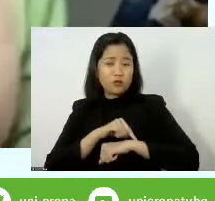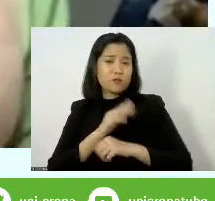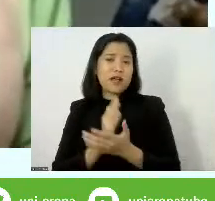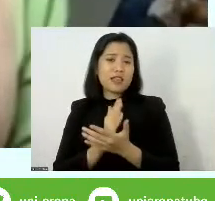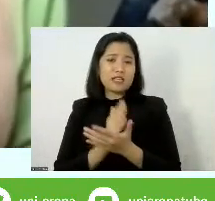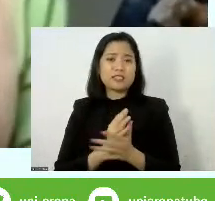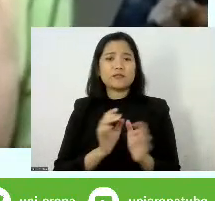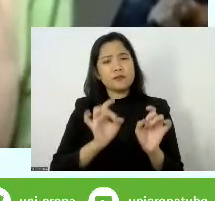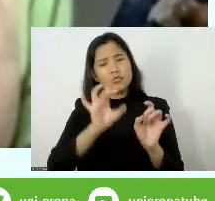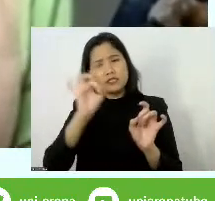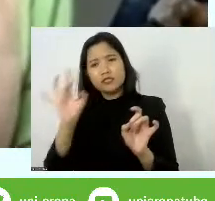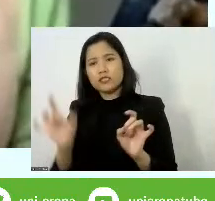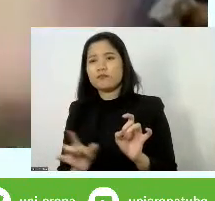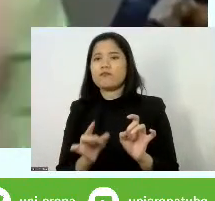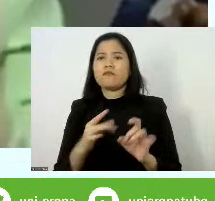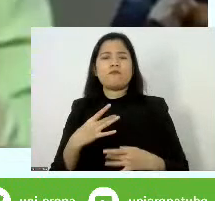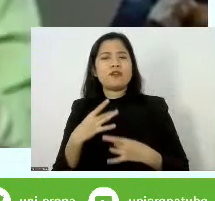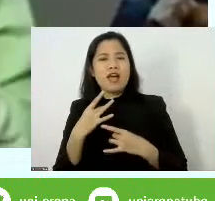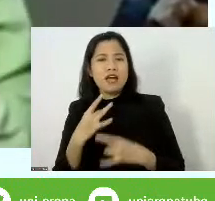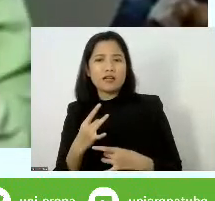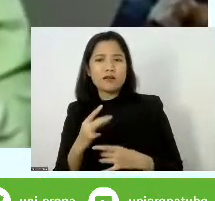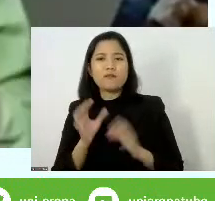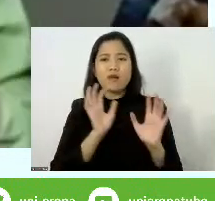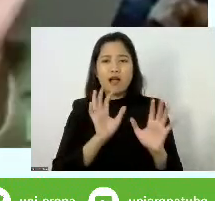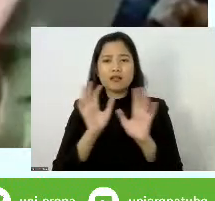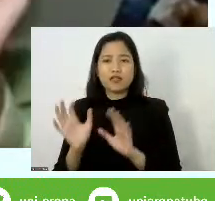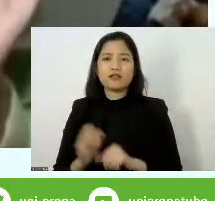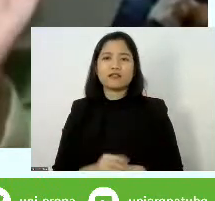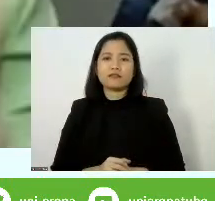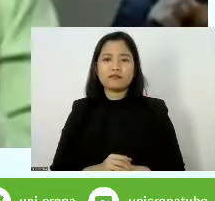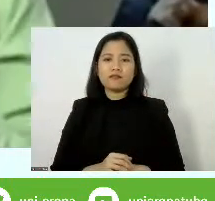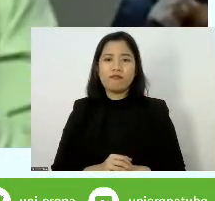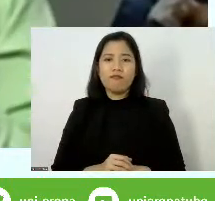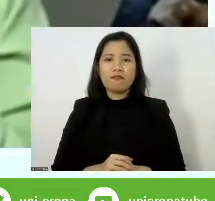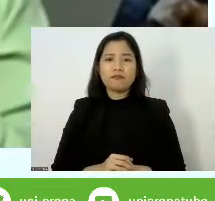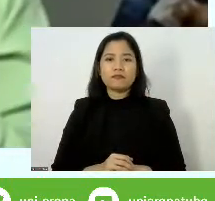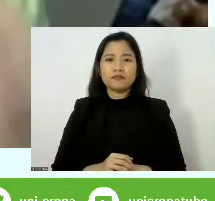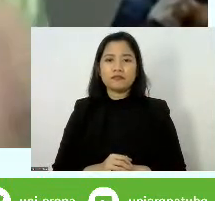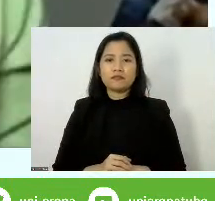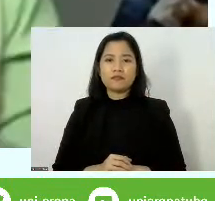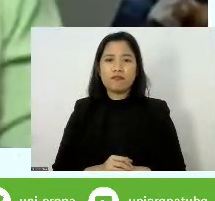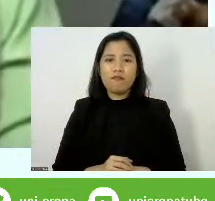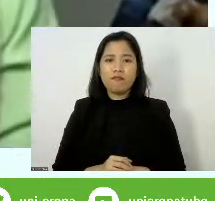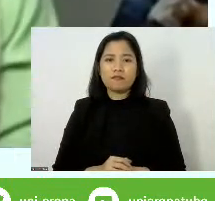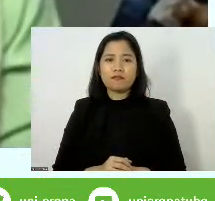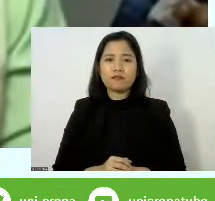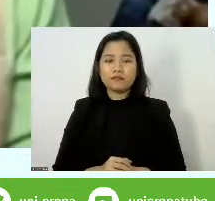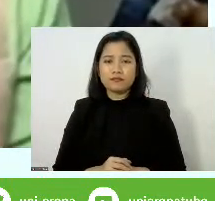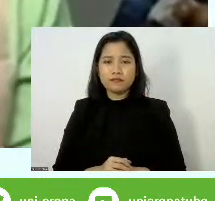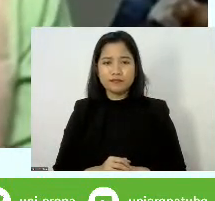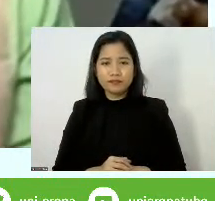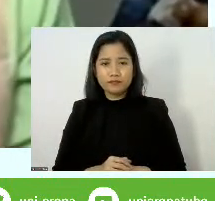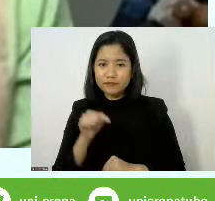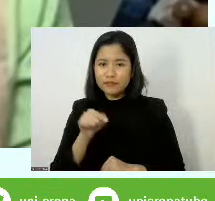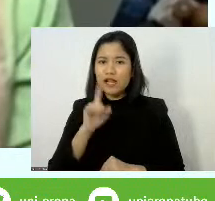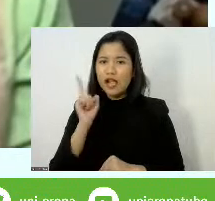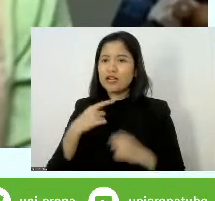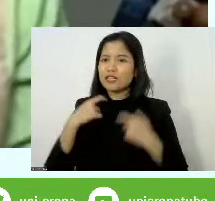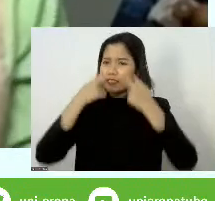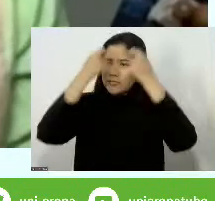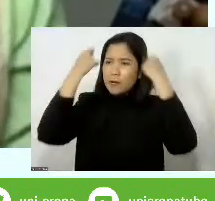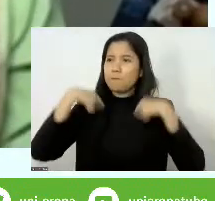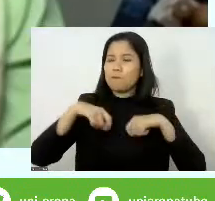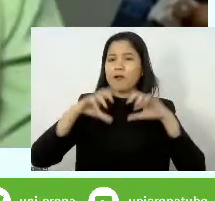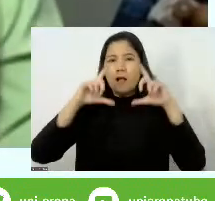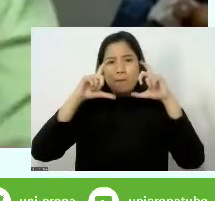banget varian-varian yang menarik banget untuk bismillah ya banyak banget di sini ada pembalut kain ada keluar dari bosenin kamera